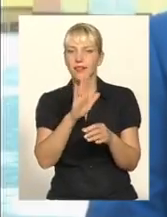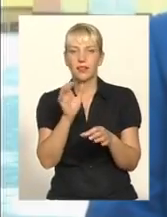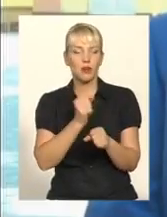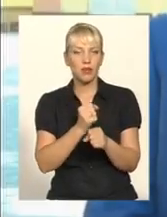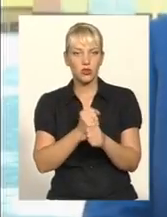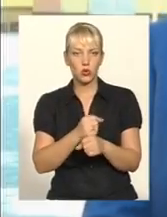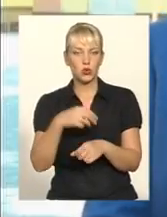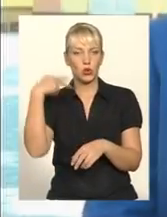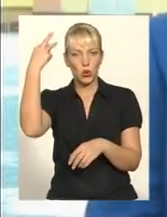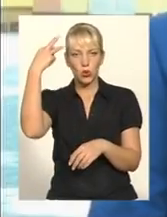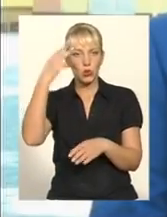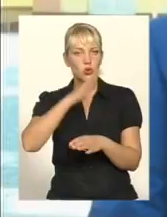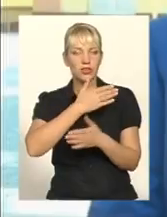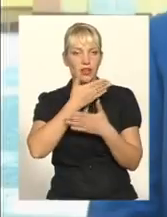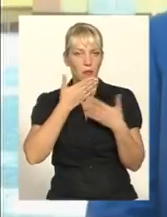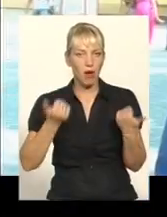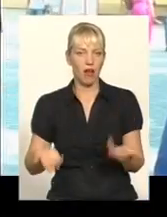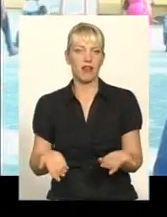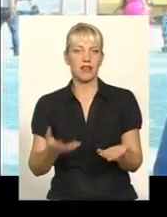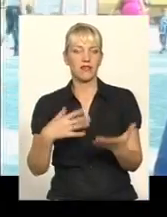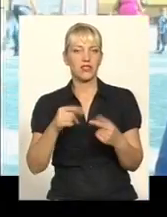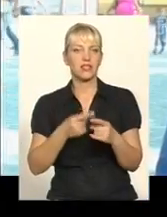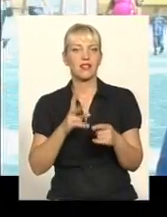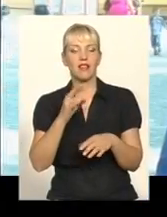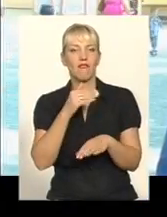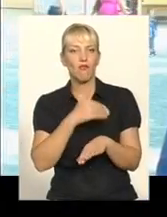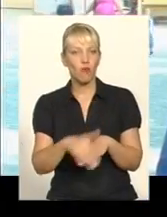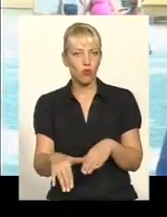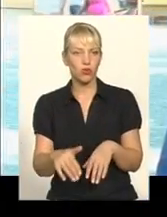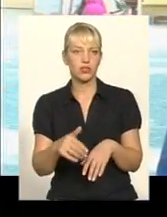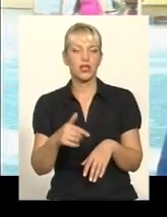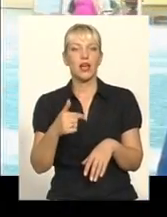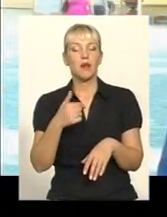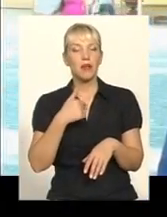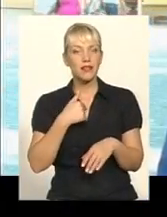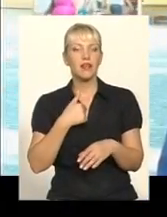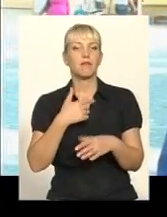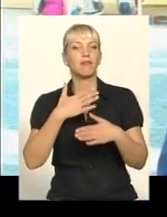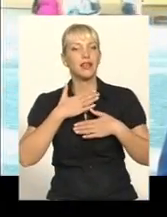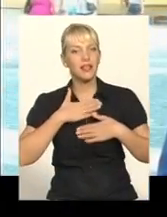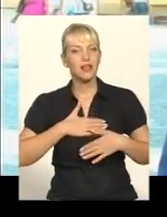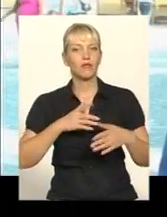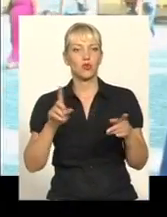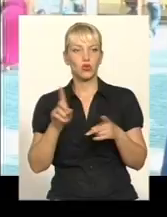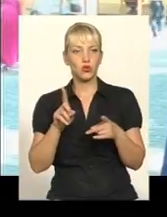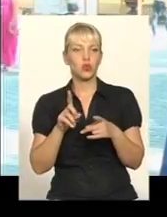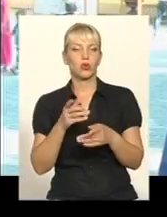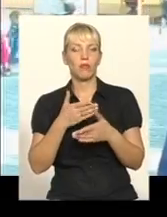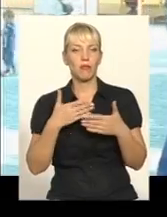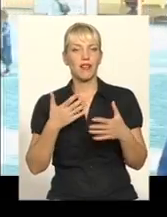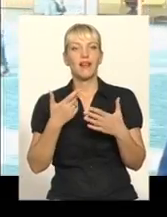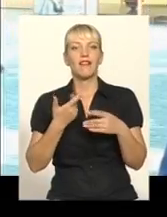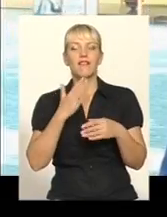душових нема. Значить, все це на вулиці. Безумовно, мені приємно, що ми в наш непростий